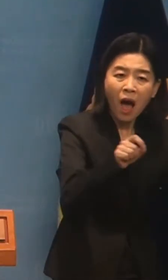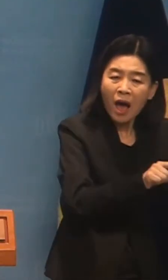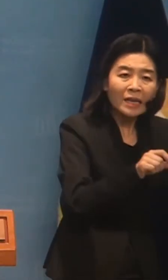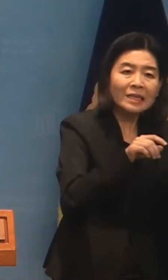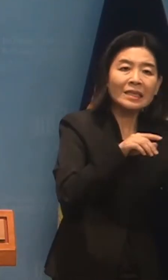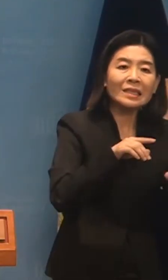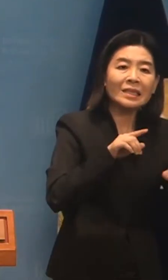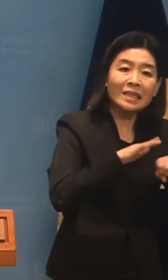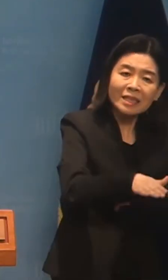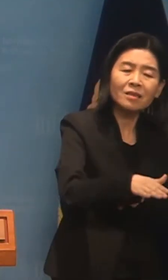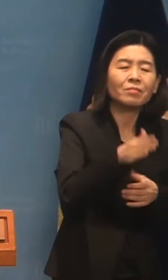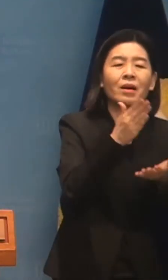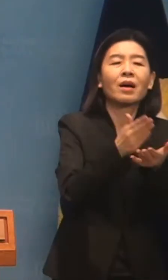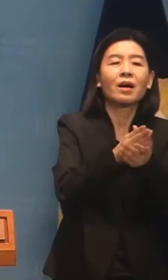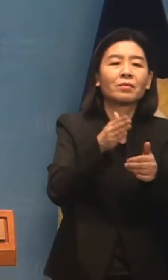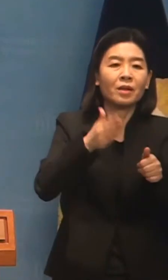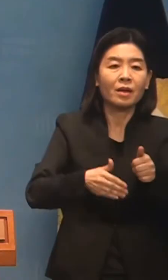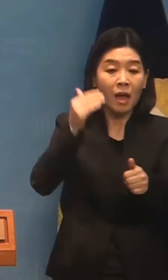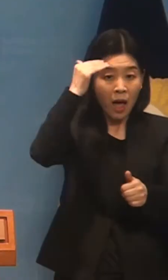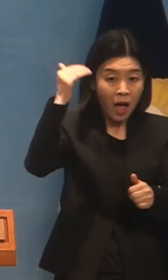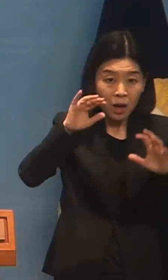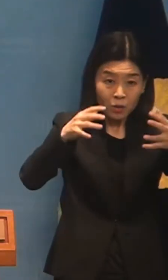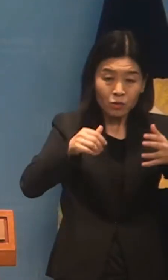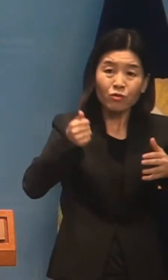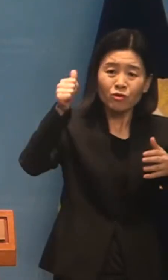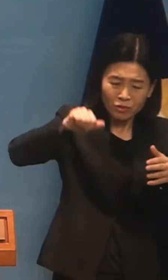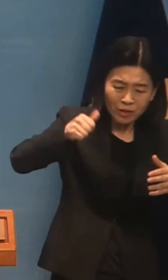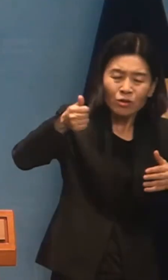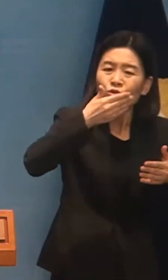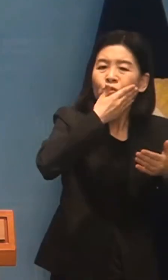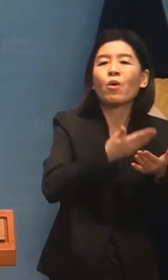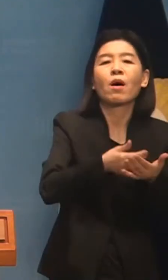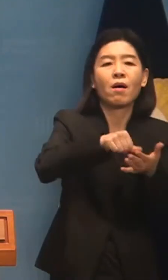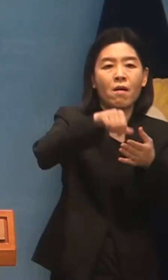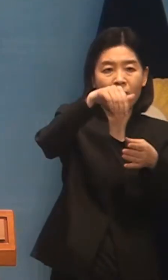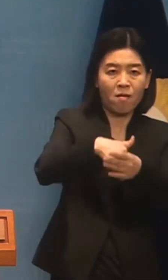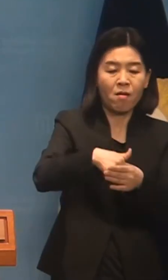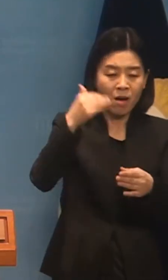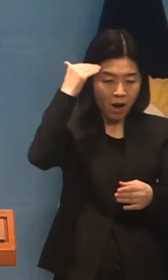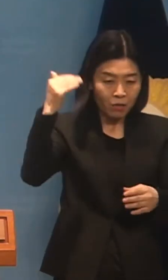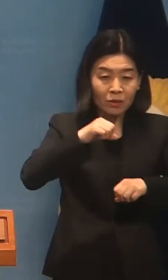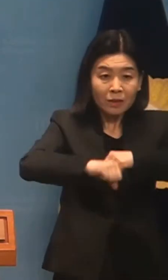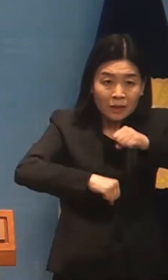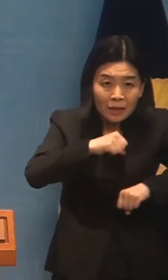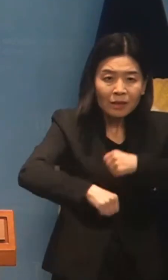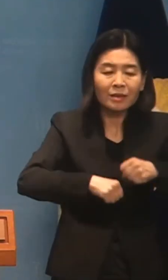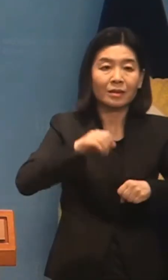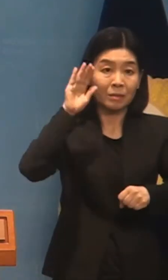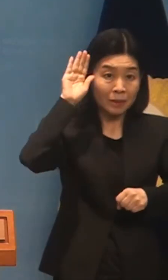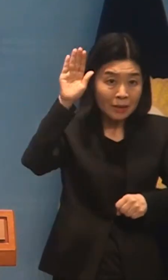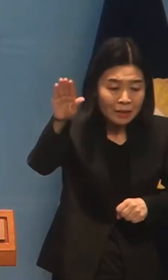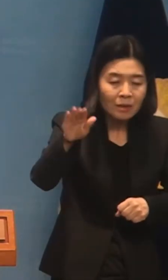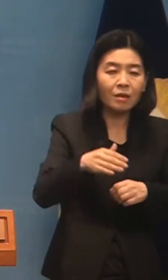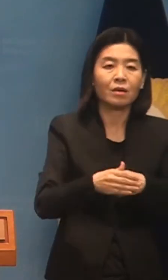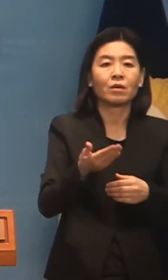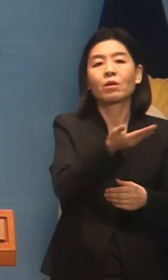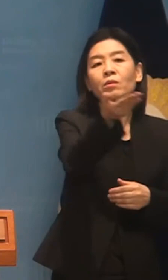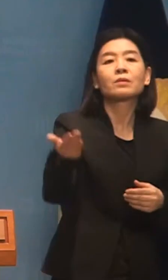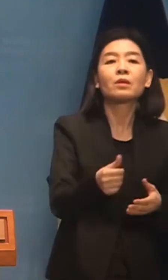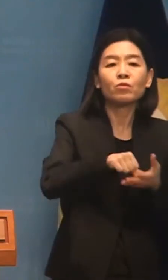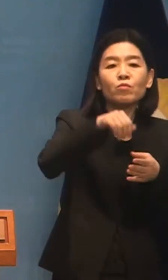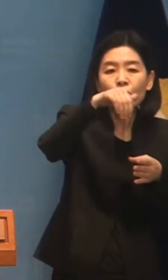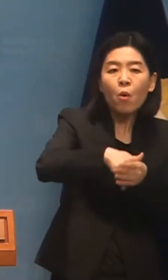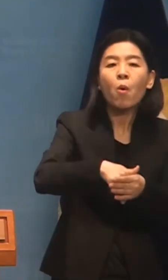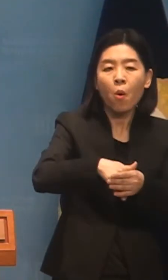막아주십시오. 대한민국이 죽느냐 사느냐의 선거입니다. 우리의 자유, 우리의 미래, 여러분의 한 표에 달려